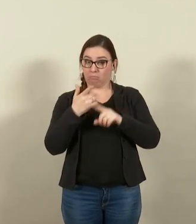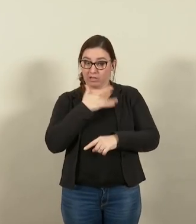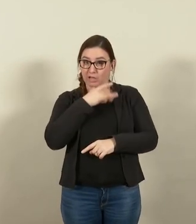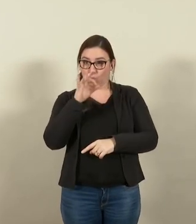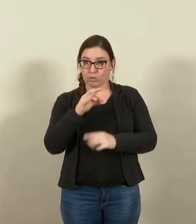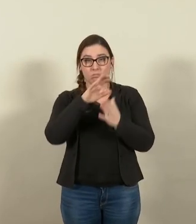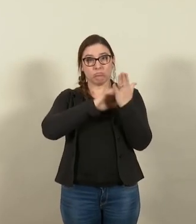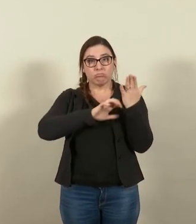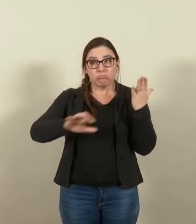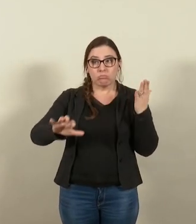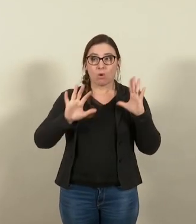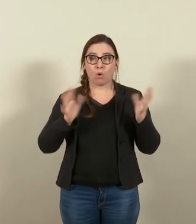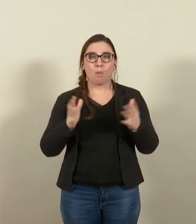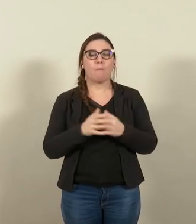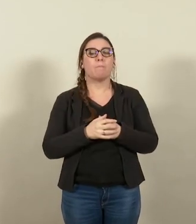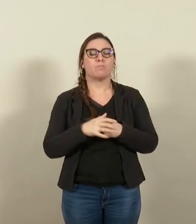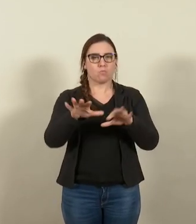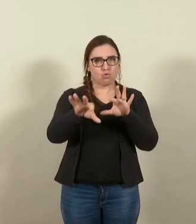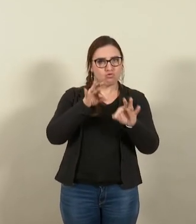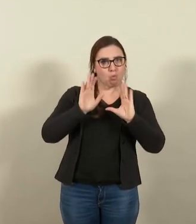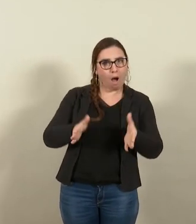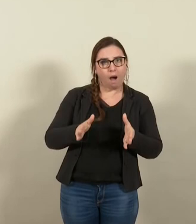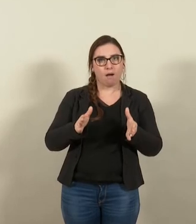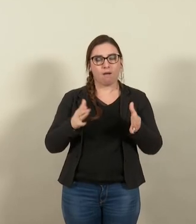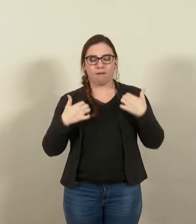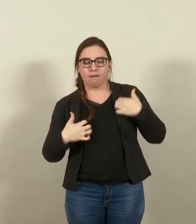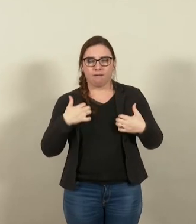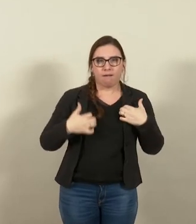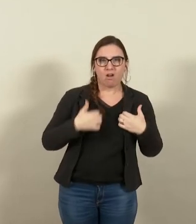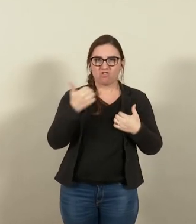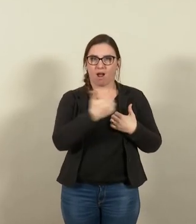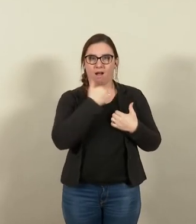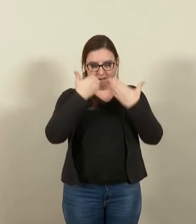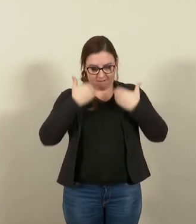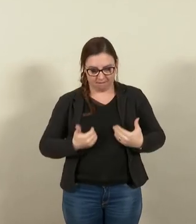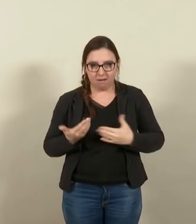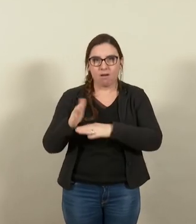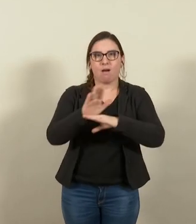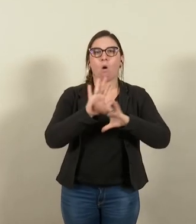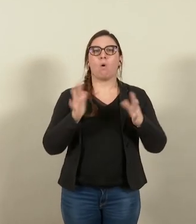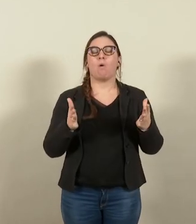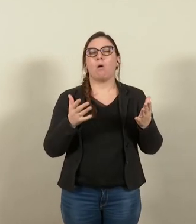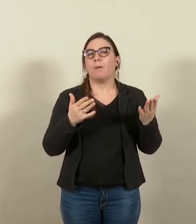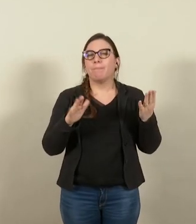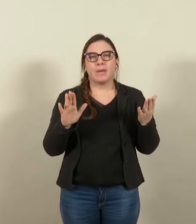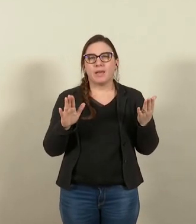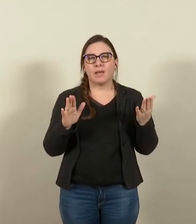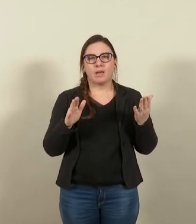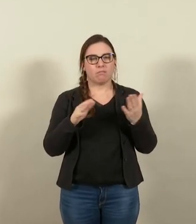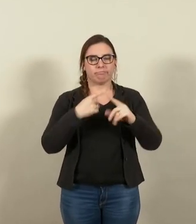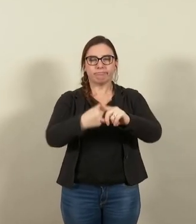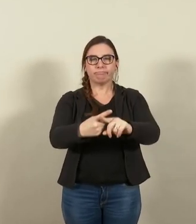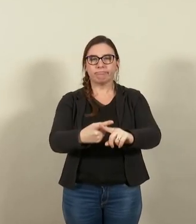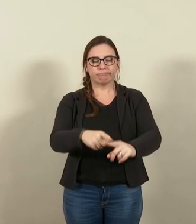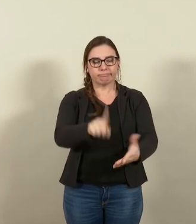de prendre en compte le choix les interrogations le questionnement des adhérents mais nous ne pensons pas que ce soit en indiquant sur une case sur